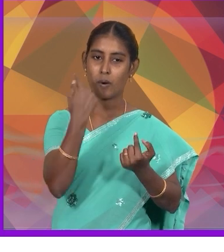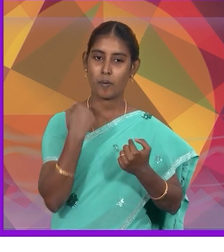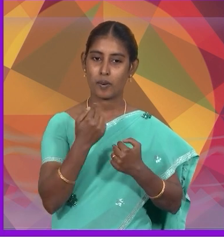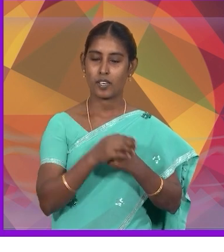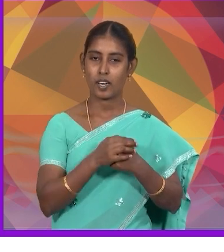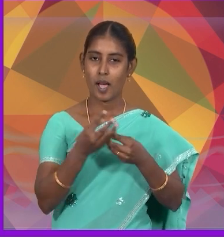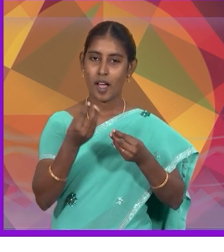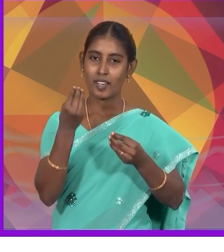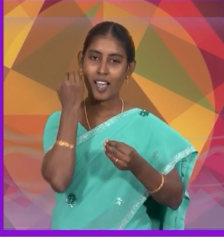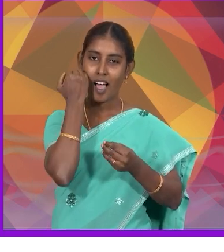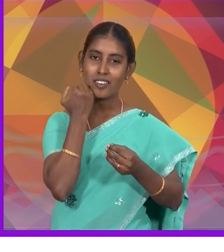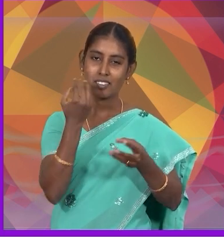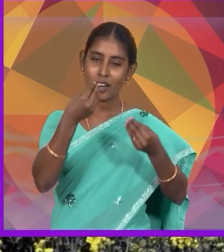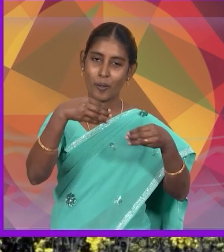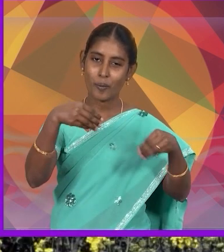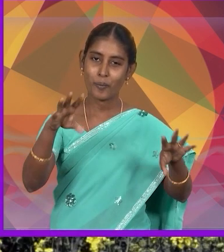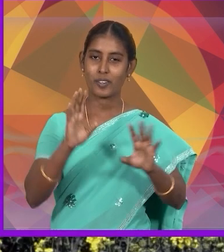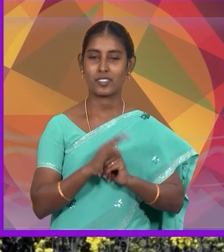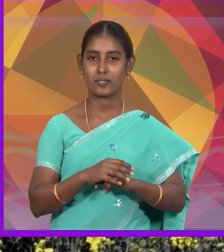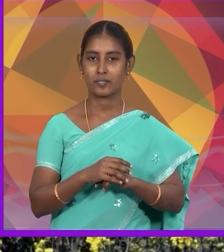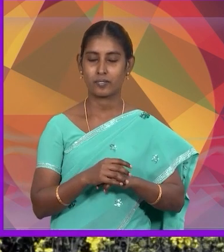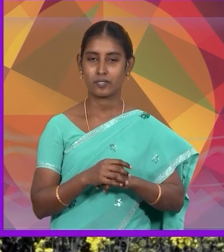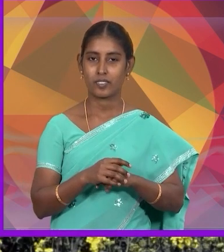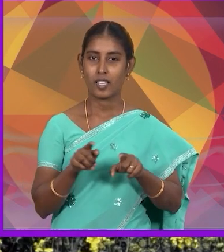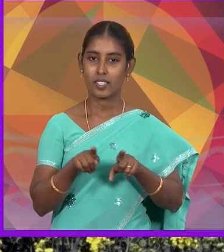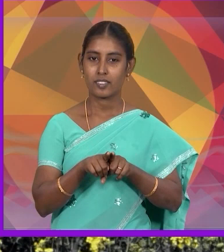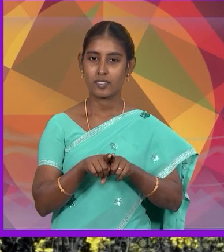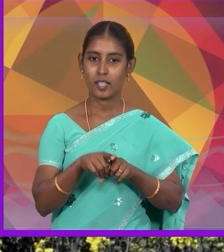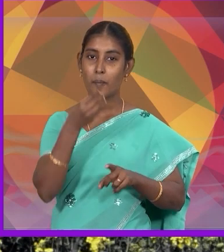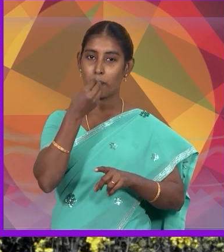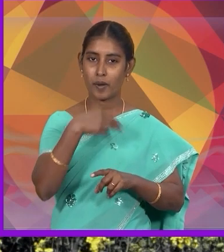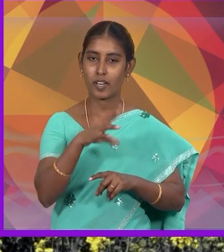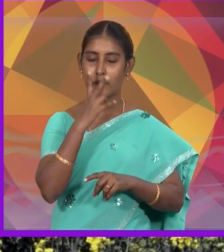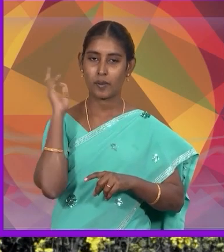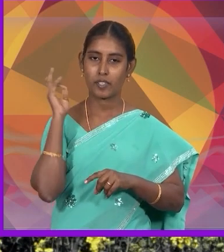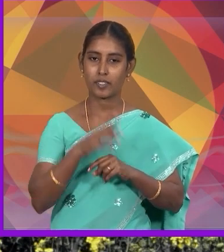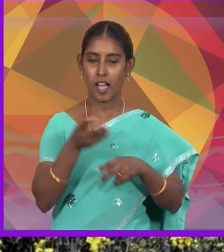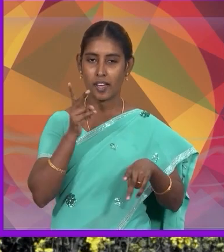கழலுதையா மணிமணியா. இப்ப பாடல ராகமா பாடுறோம் கேளுங்க.